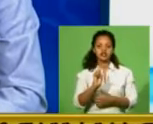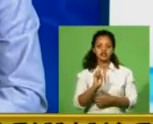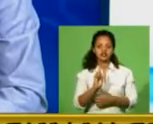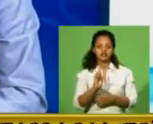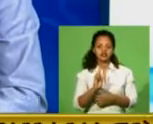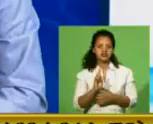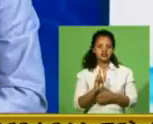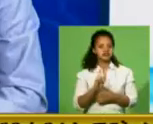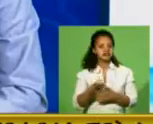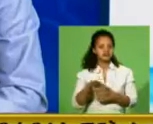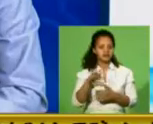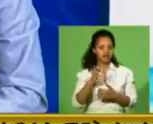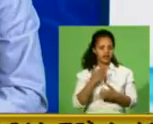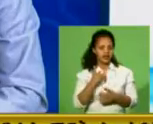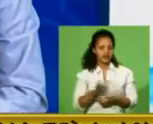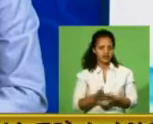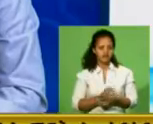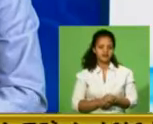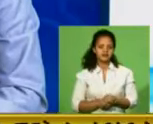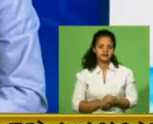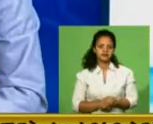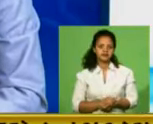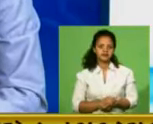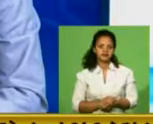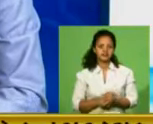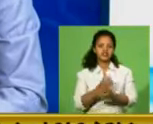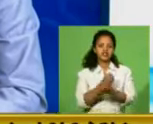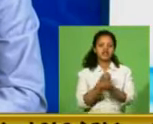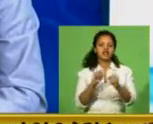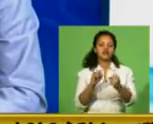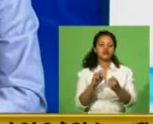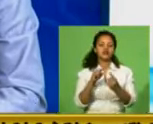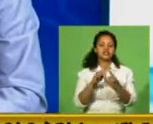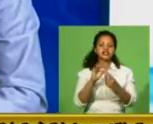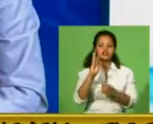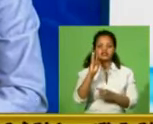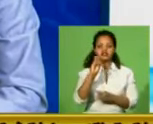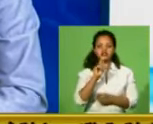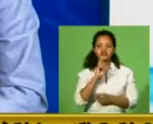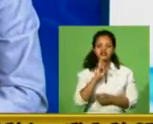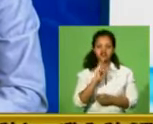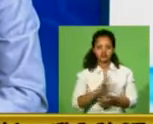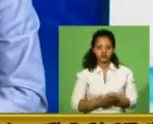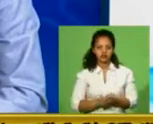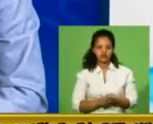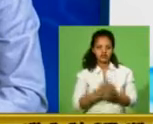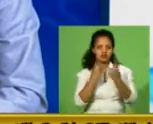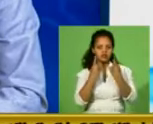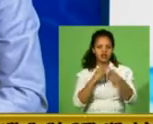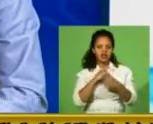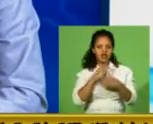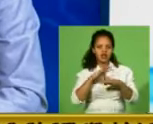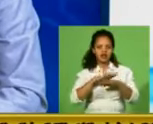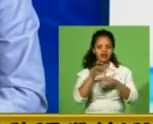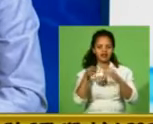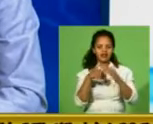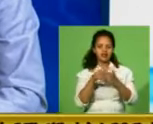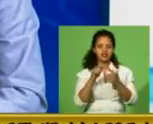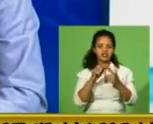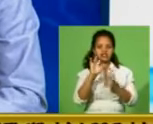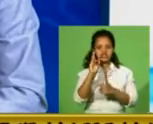ፖዚቲቭ ኬዝ አለ። የዳኑት ወደ 6 ናቸው። ህክምና ላይ በአጠቃላይ ያሉት ወደ